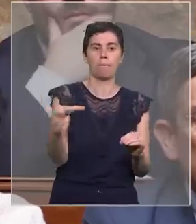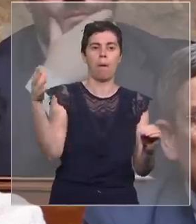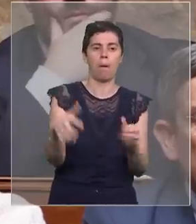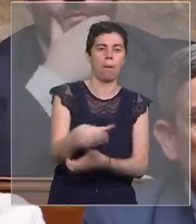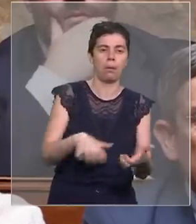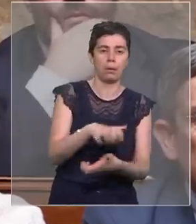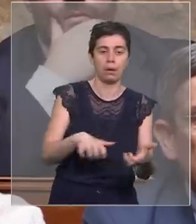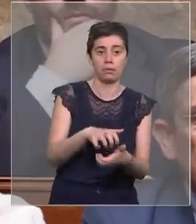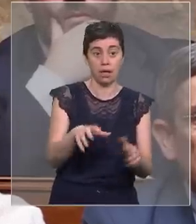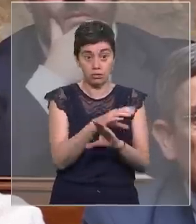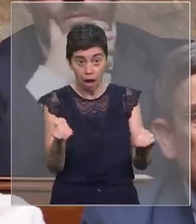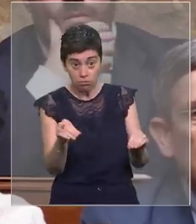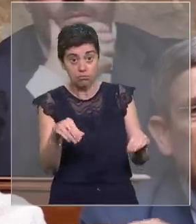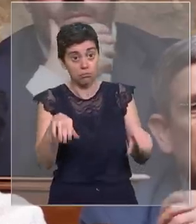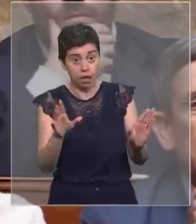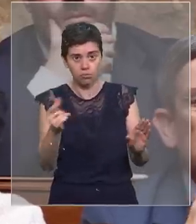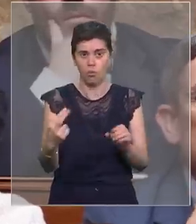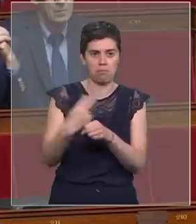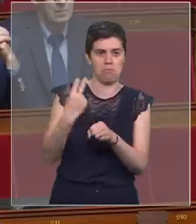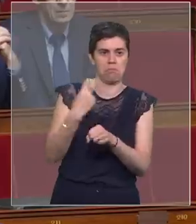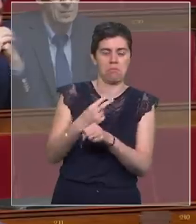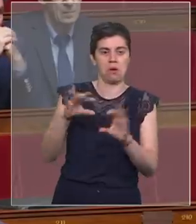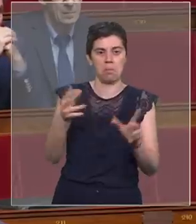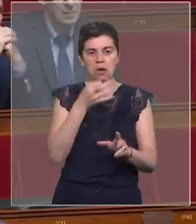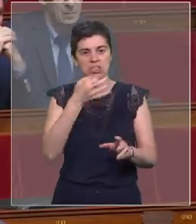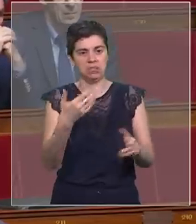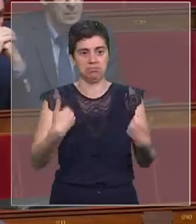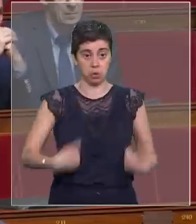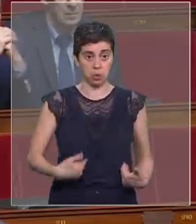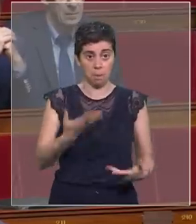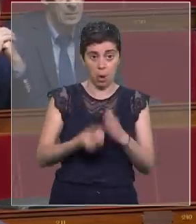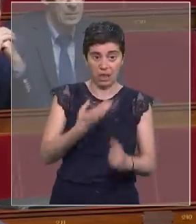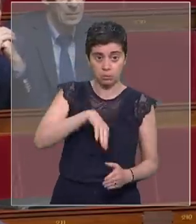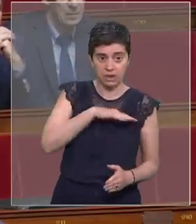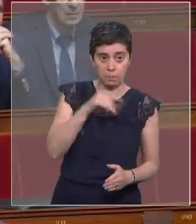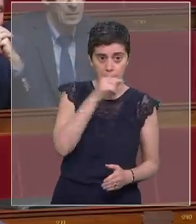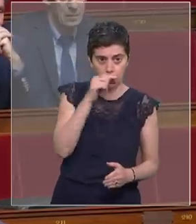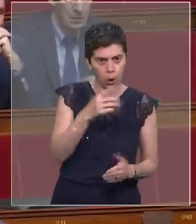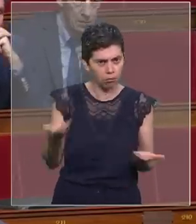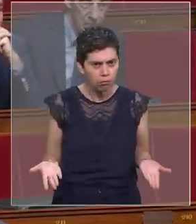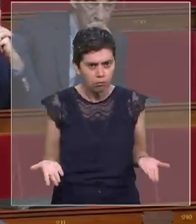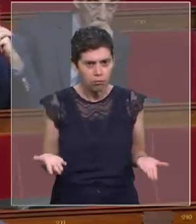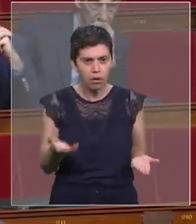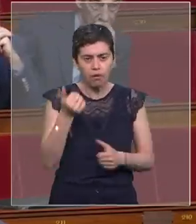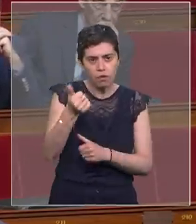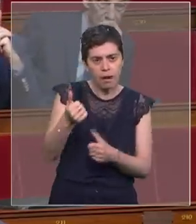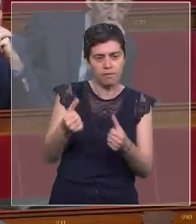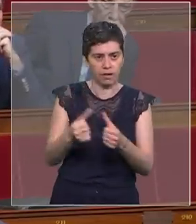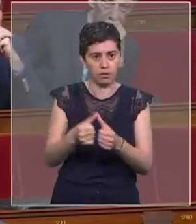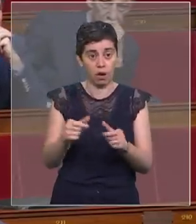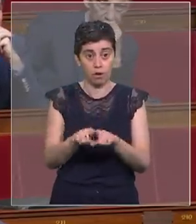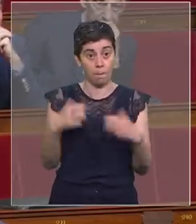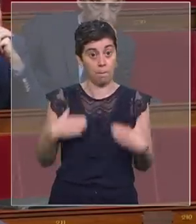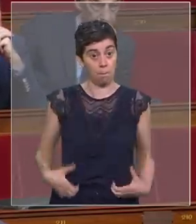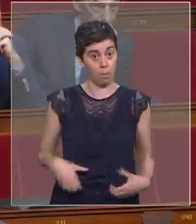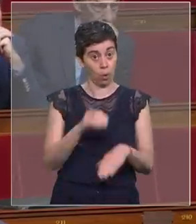Vous deviez apaiser, mais vous nous avez insultés en nous traitant d'irresponsables et de menteurs. Vous vous êtes même érigé en membre du